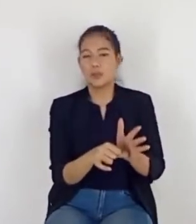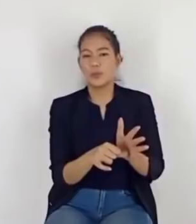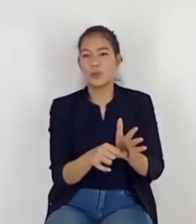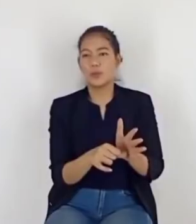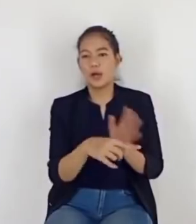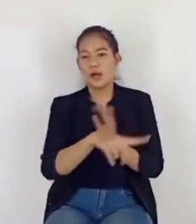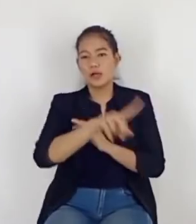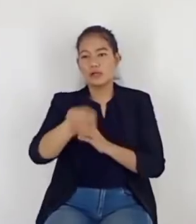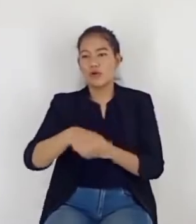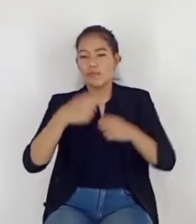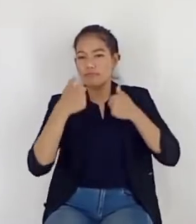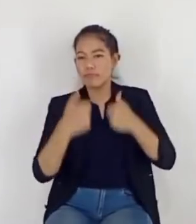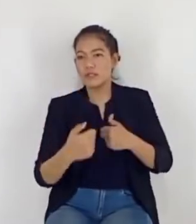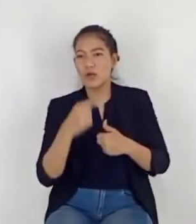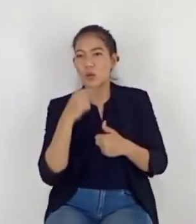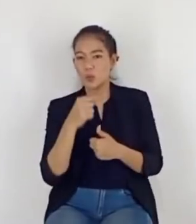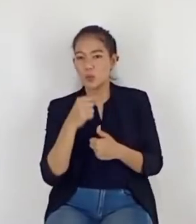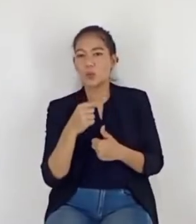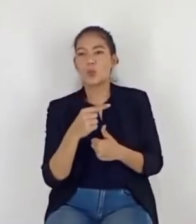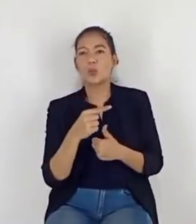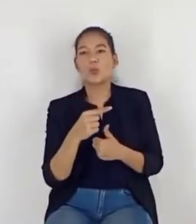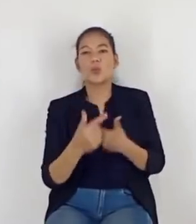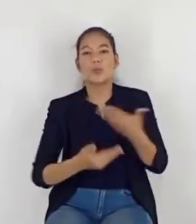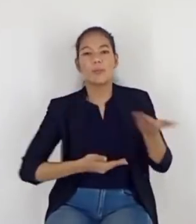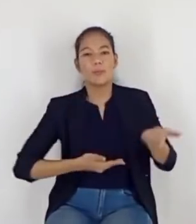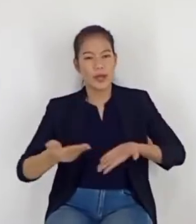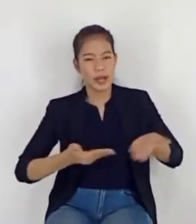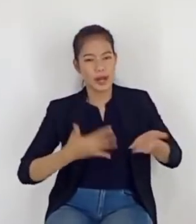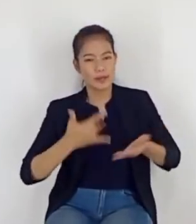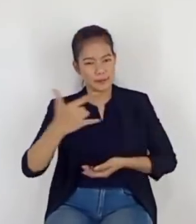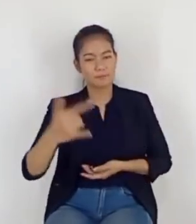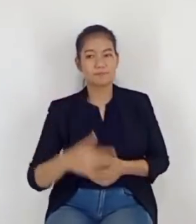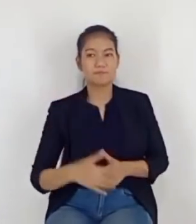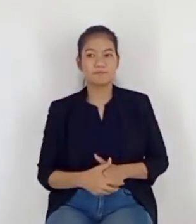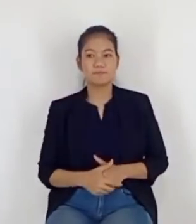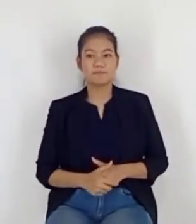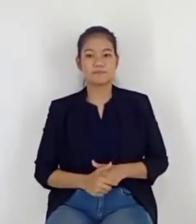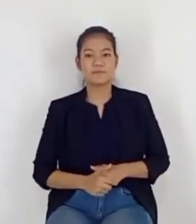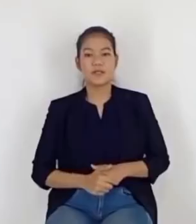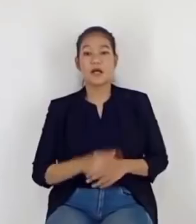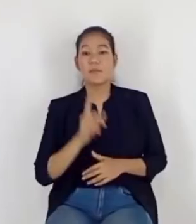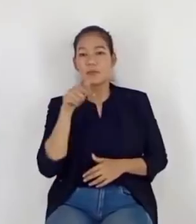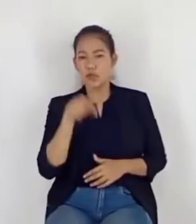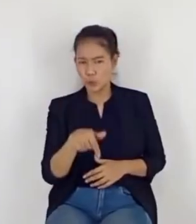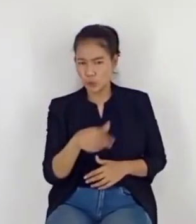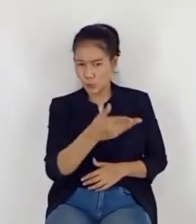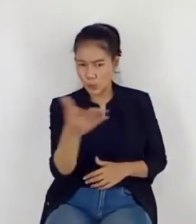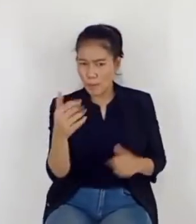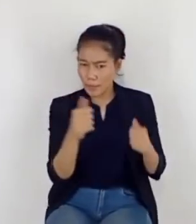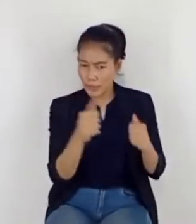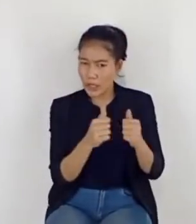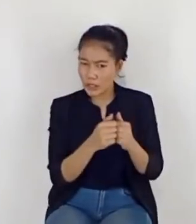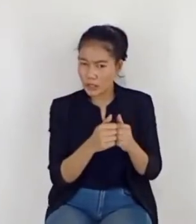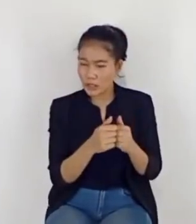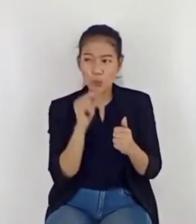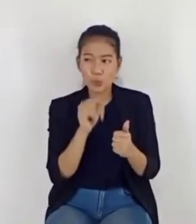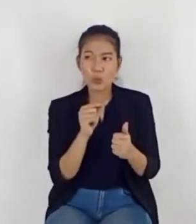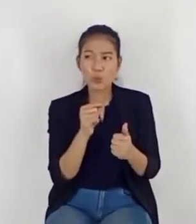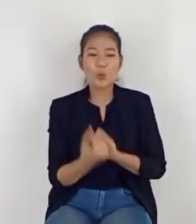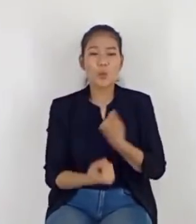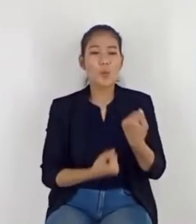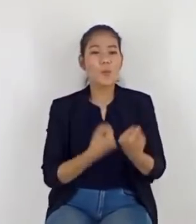memampukan saudara-saudara dalam melaksanakan pelayanan saudara-saudara? Karena itu berjanjikah saudara-saudara untuk